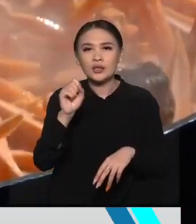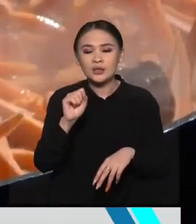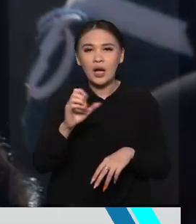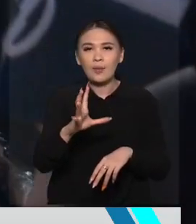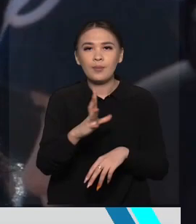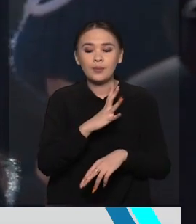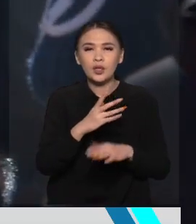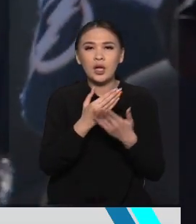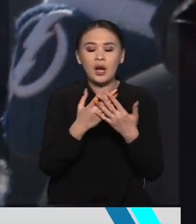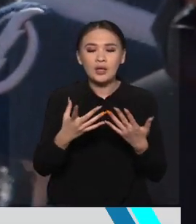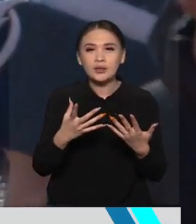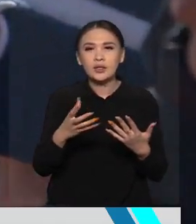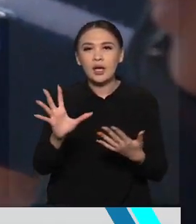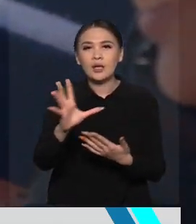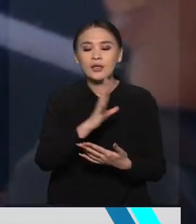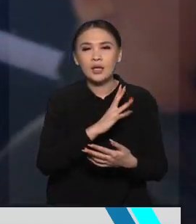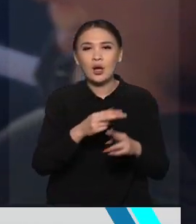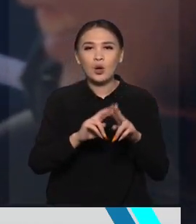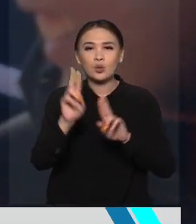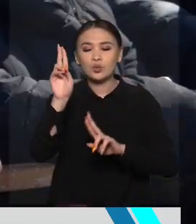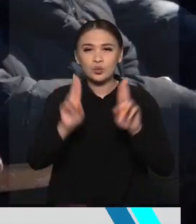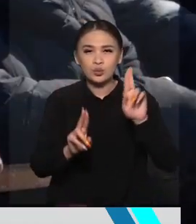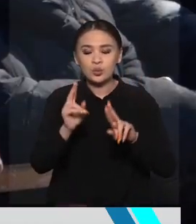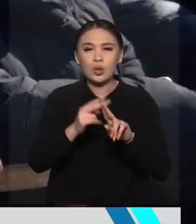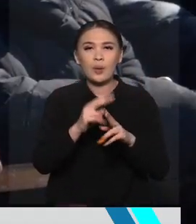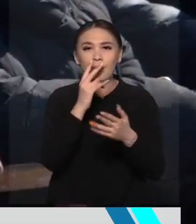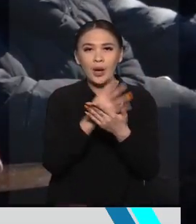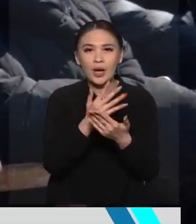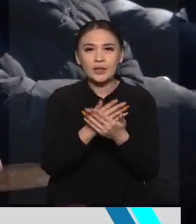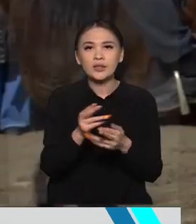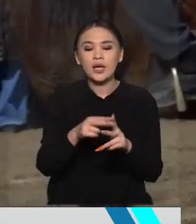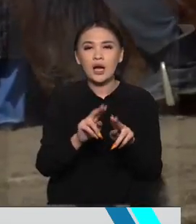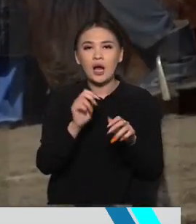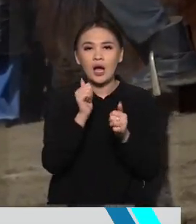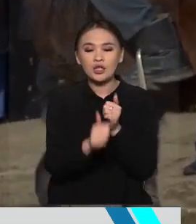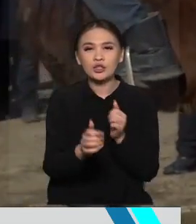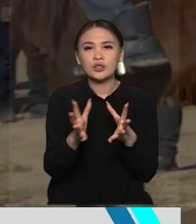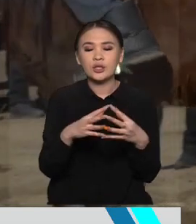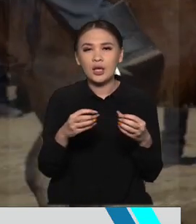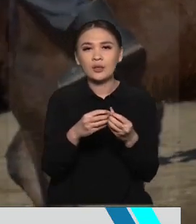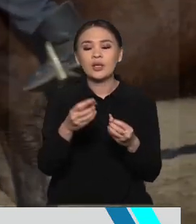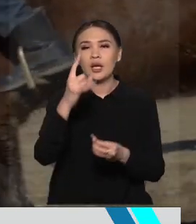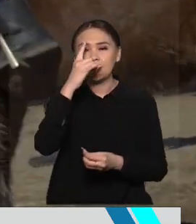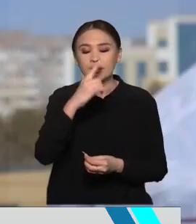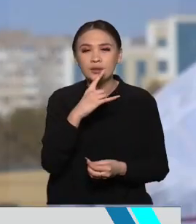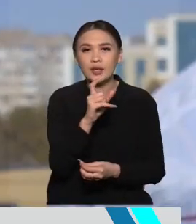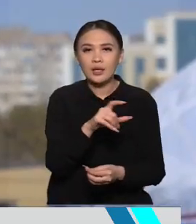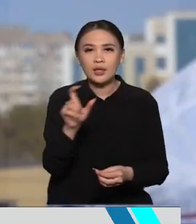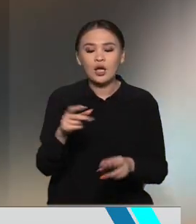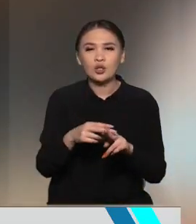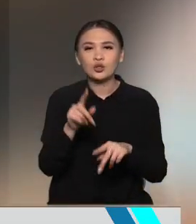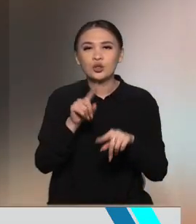раздавали куличи. Такой симбиоз культур, несмотря на их происхождение, не мешает гражданам Казахстана ощущать принадлежность к